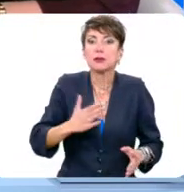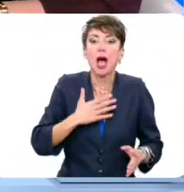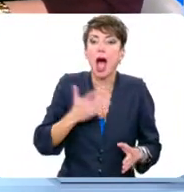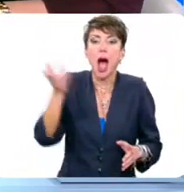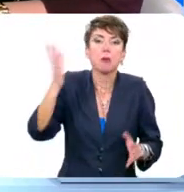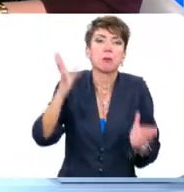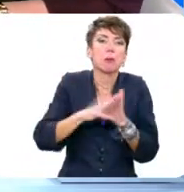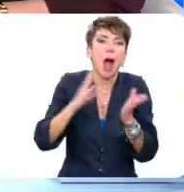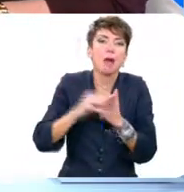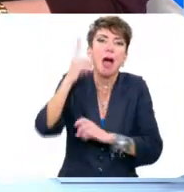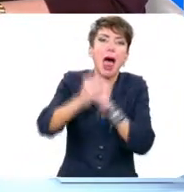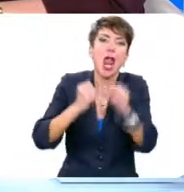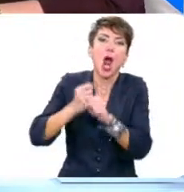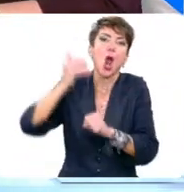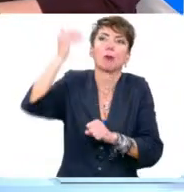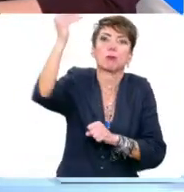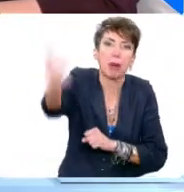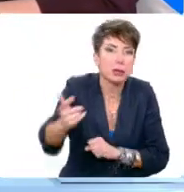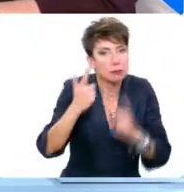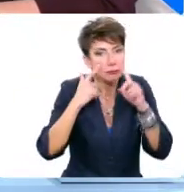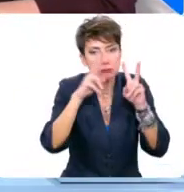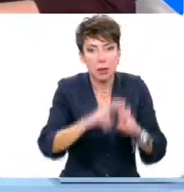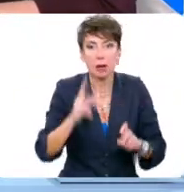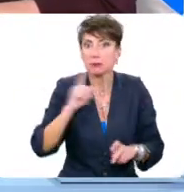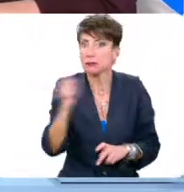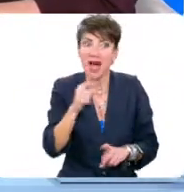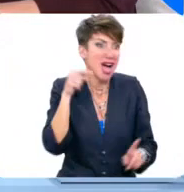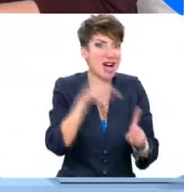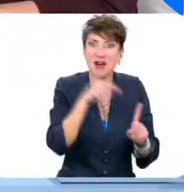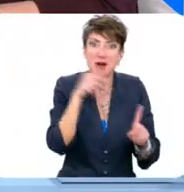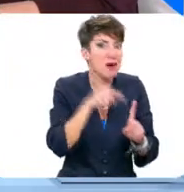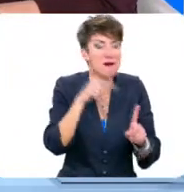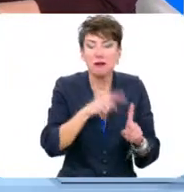γίνει το δικαστήριο, να κρίνει ότι πρέπει να κάνει και άλλη δολοφονία. Εκτίσει ποινή φυλάκισης. Πάμε λίγο.